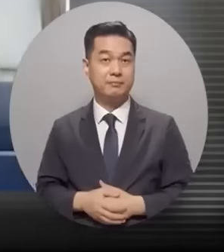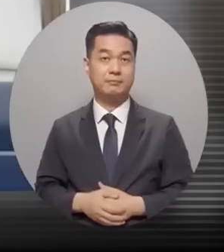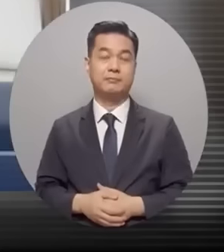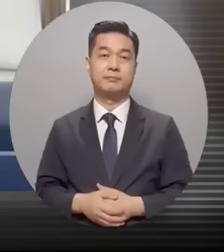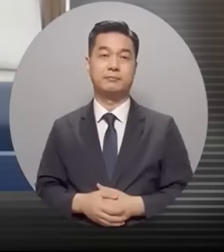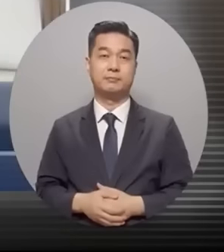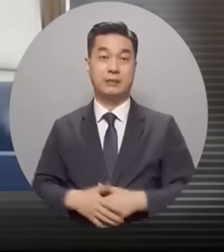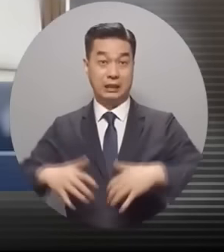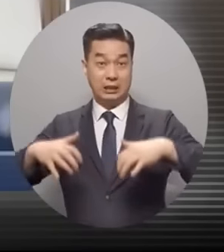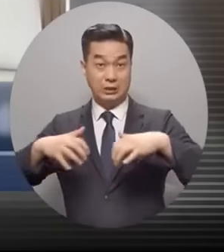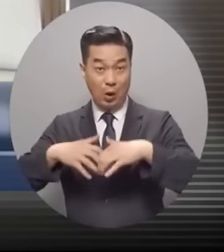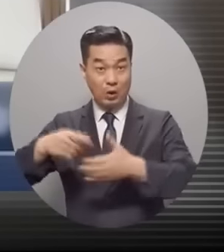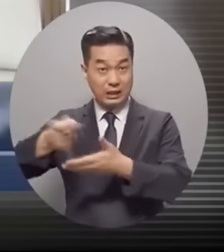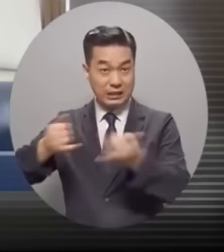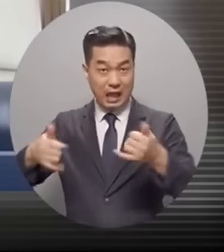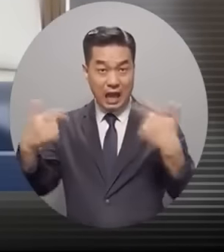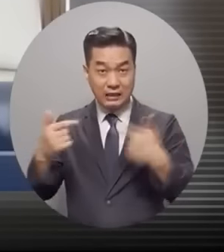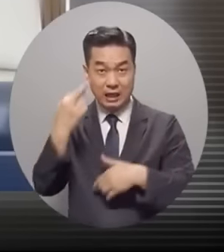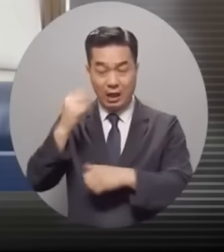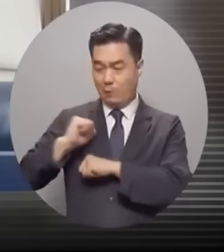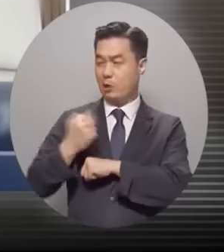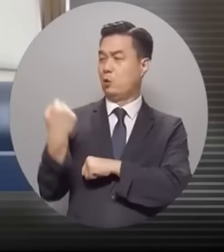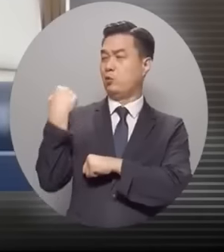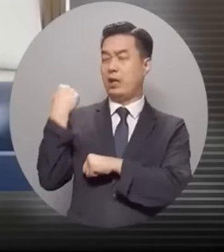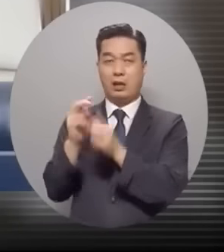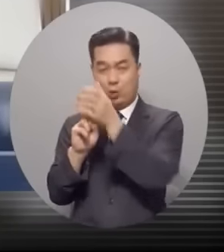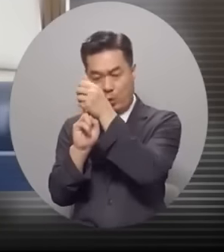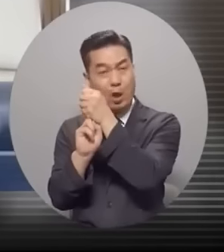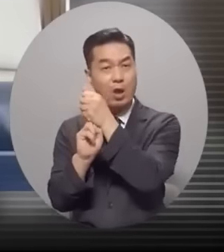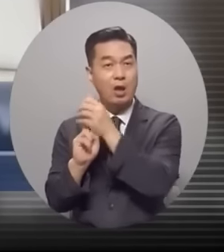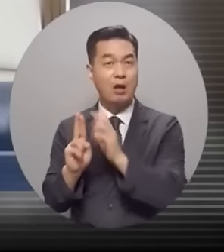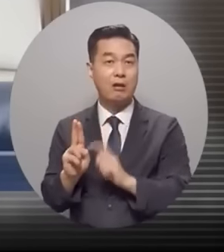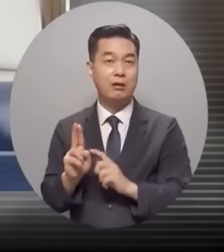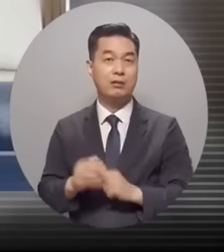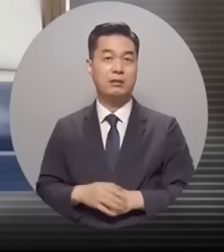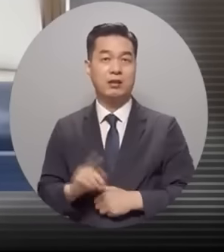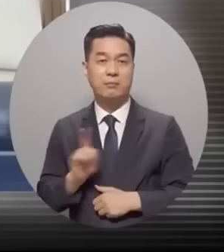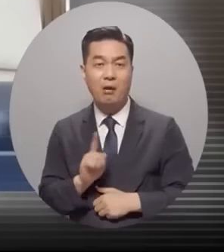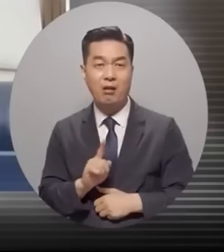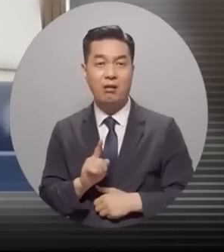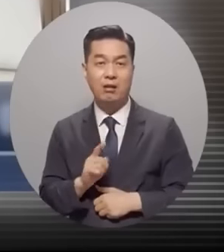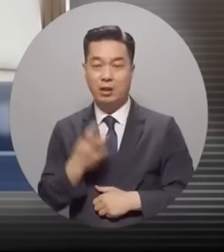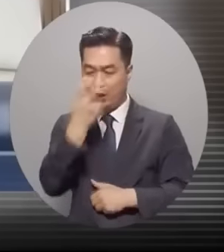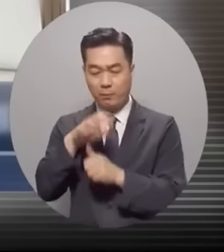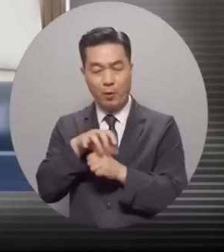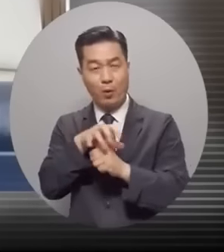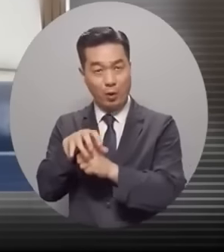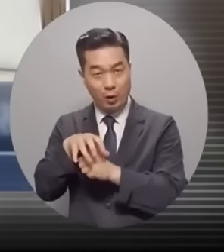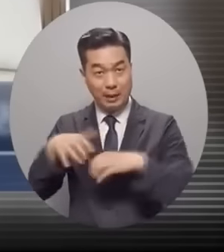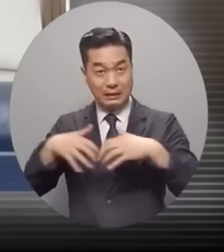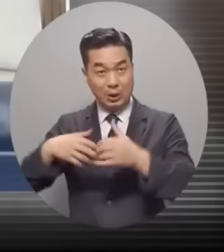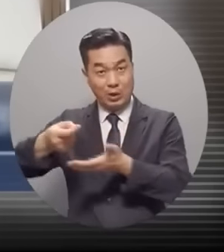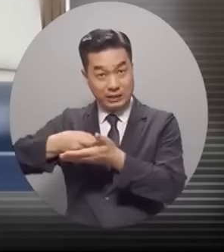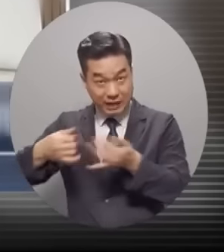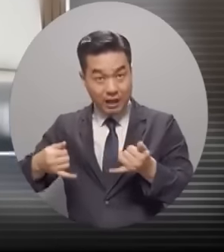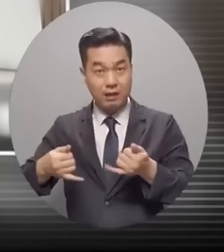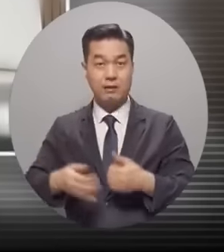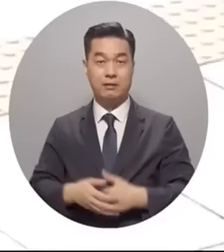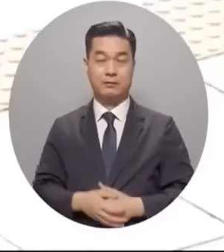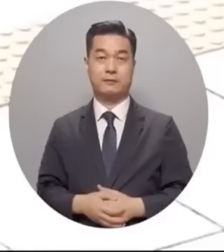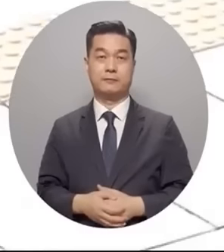종군 기자인데 항상 미군 뒤에서 있었어요네 굉장히 뭐랄까 보호받는 종군